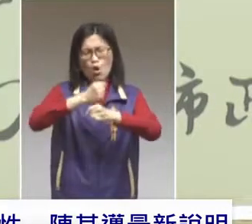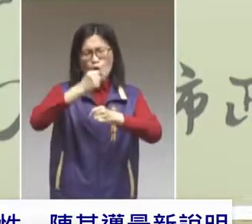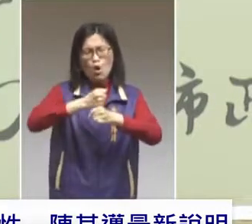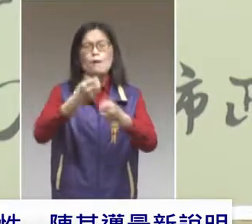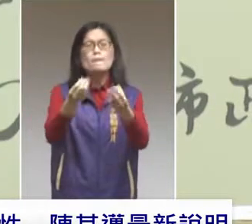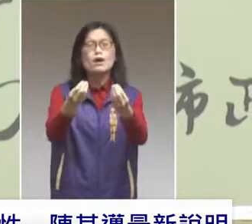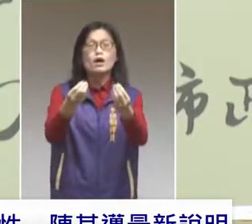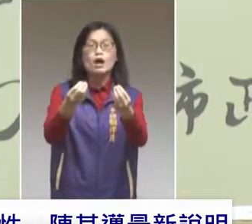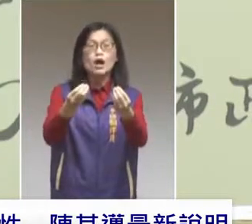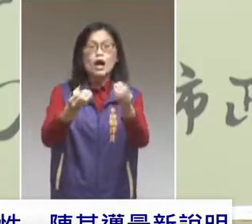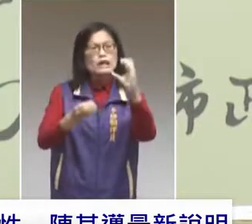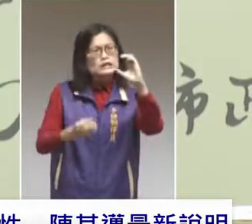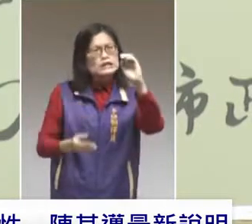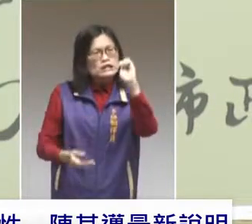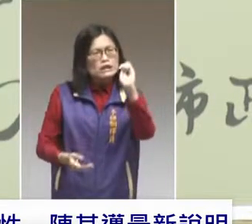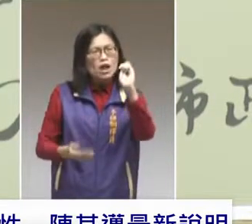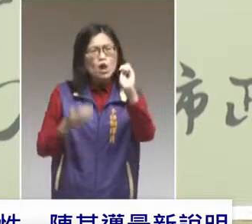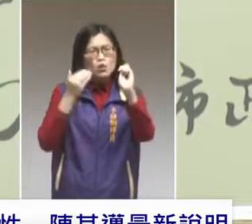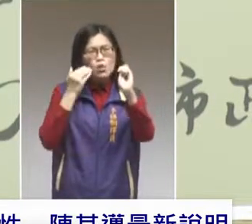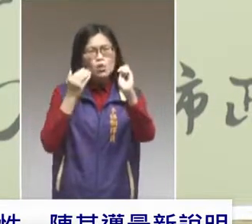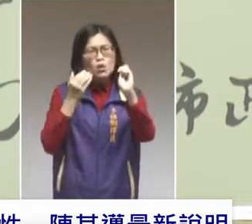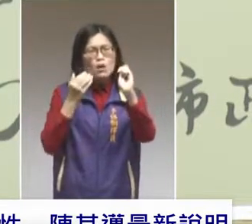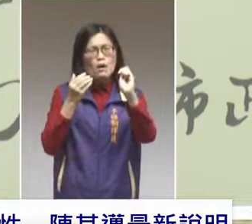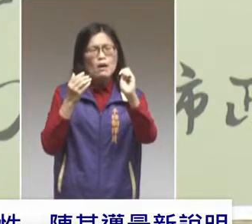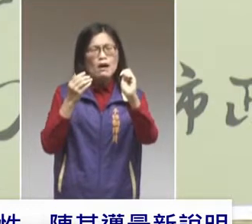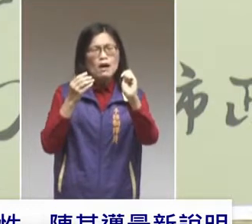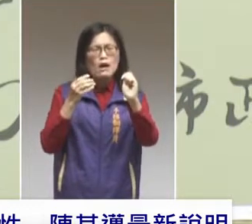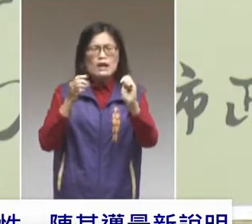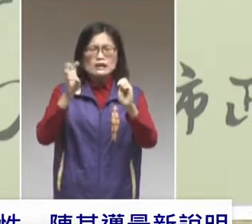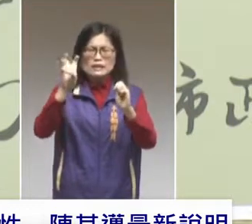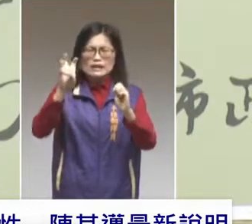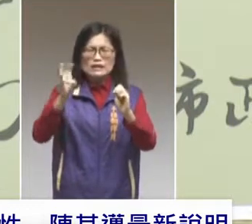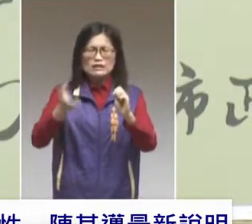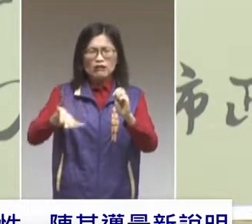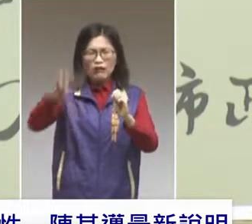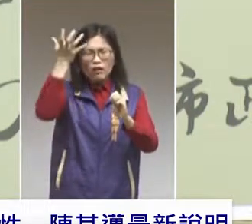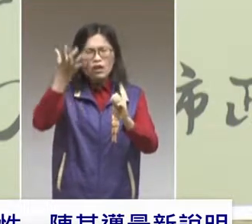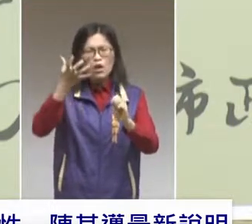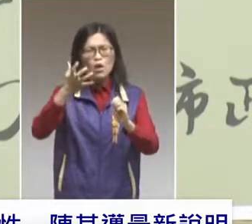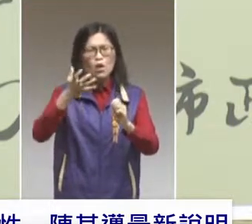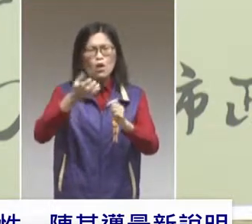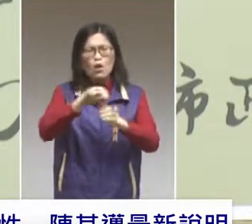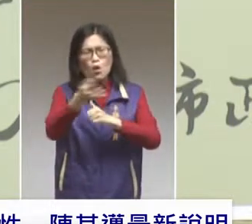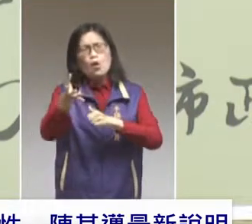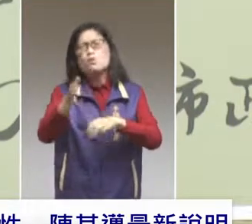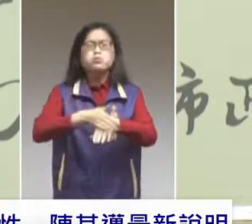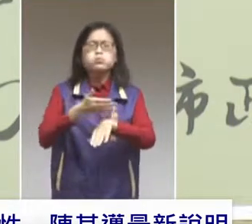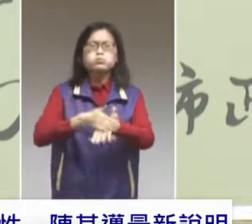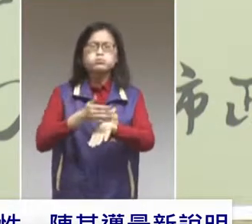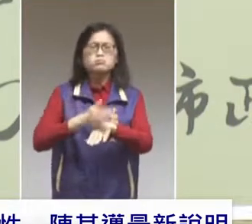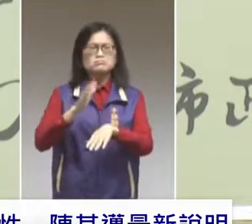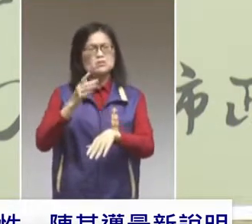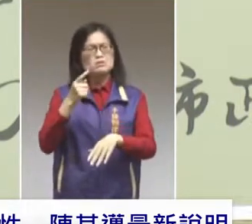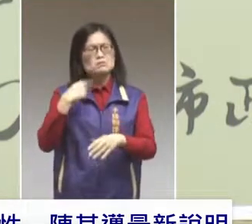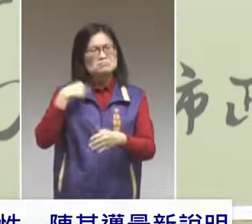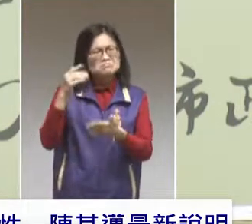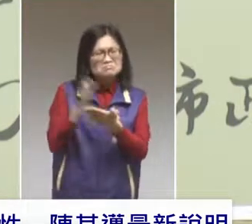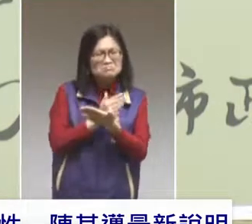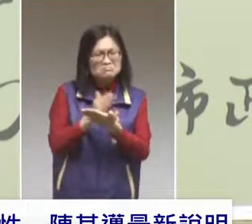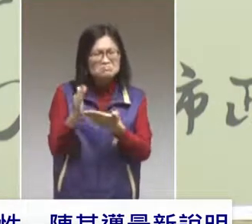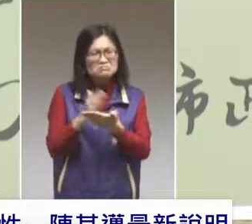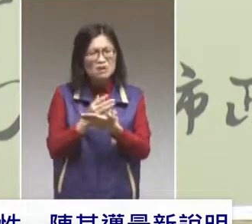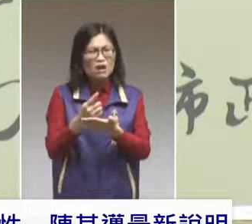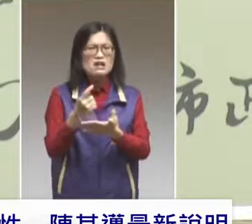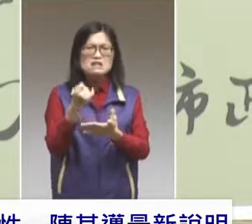天前就没有进入公司。好，那一般来讲，假如 CT 值是大于30，它的感染的风险其实不